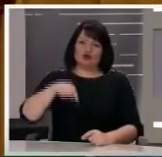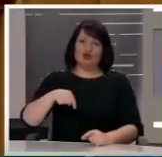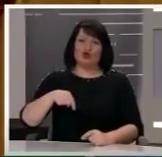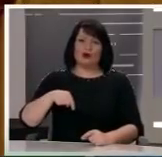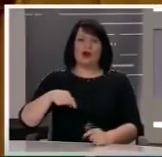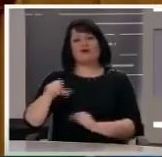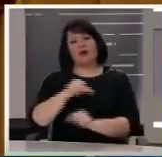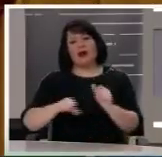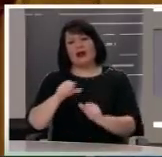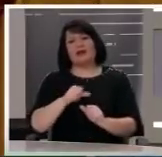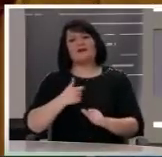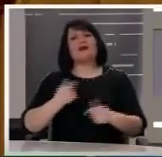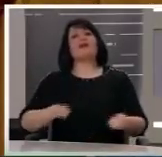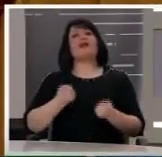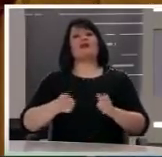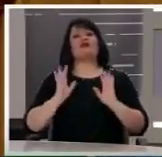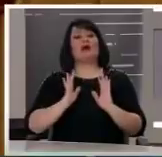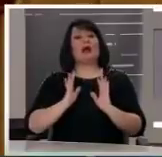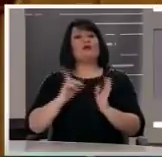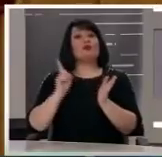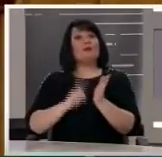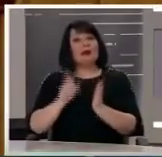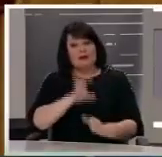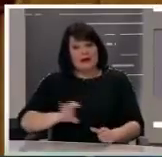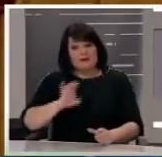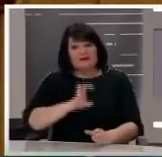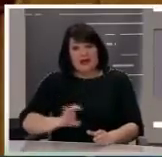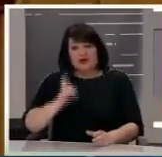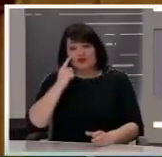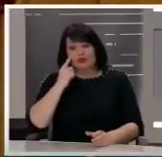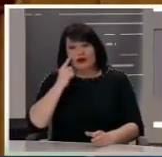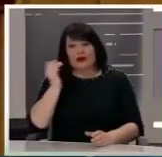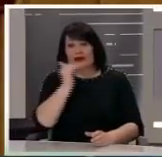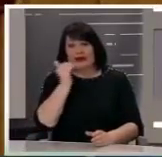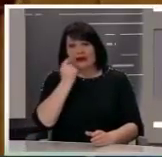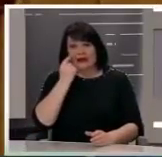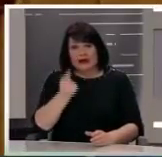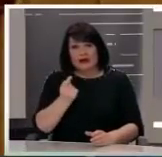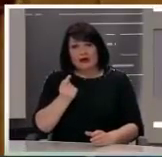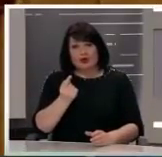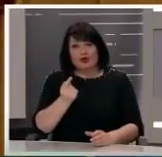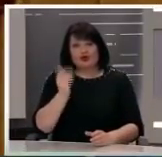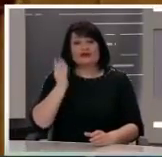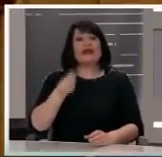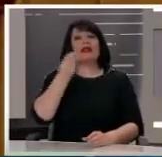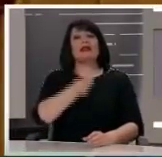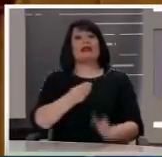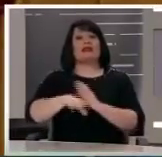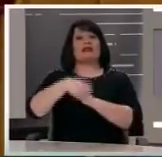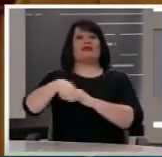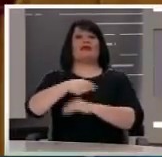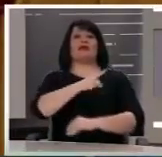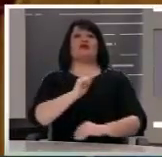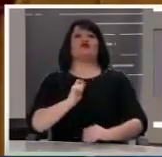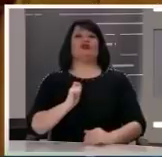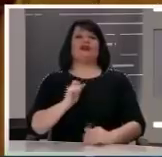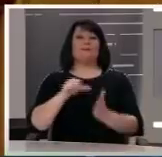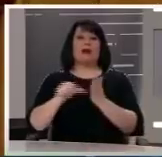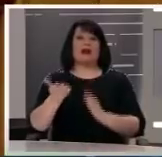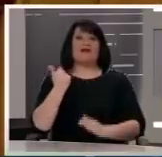Αυτό δεν θα γίνει. Εμείς θα διερευνήσουμε τα πάντα όσα πρέπει να διερευνήσουμε και θα φροντίσουμε το συντομότερο ειδικό αρφή να πάει στην τακτική δικαιοσύνη. Ξέρετε γιατί? Μόνο εκεί δεν υπάρχει